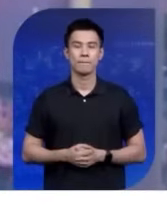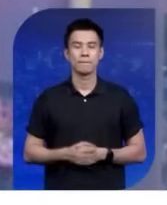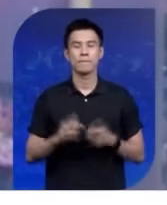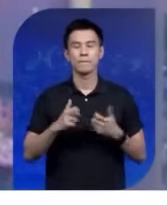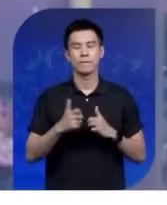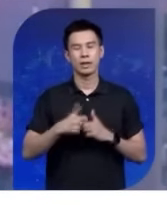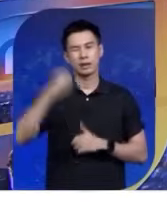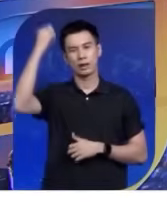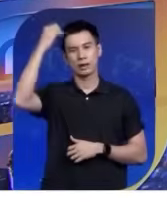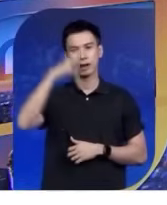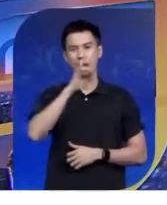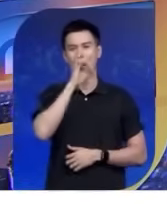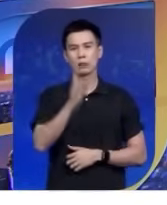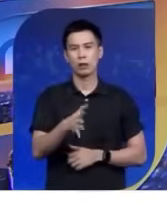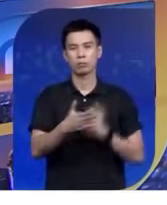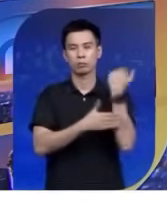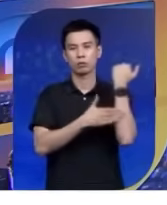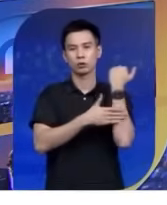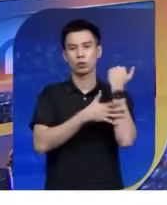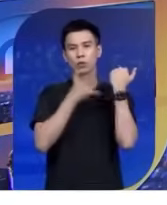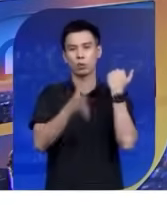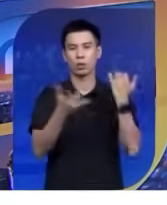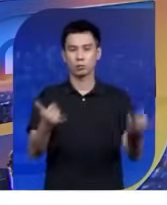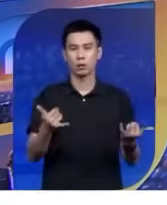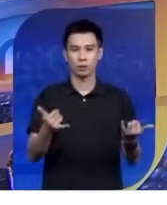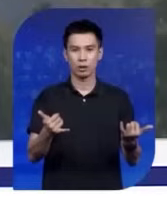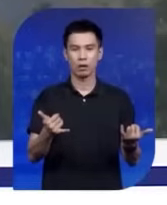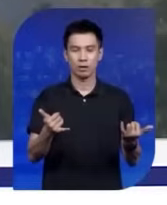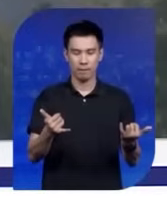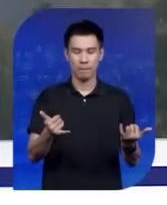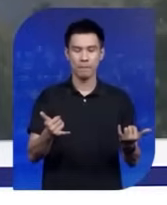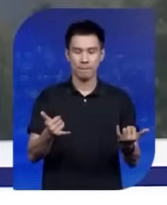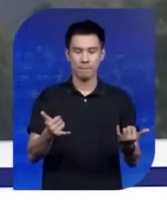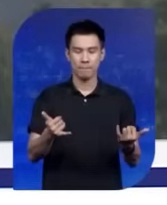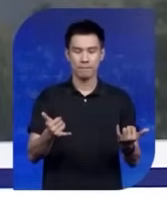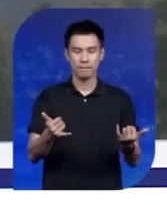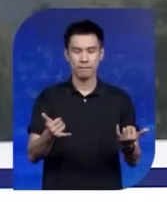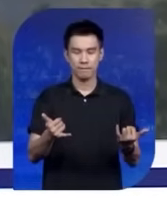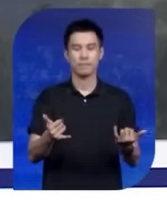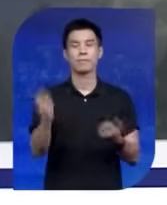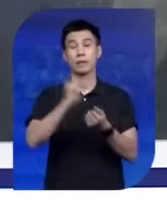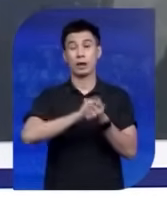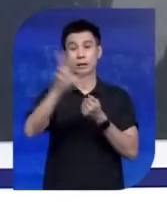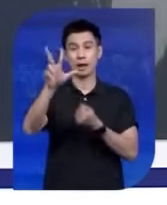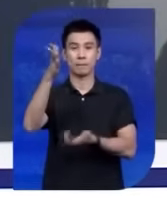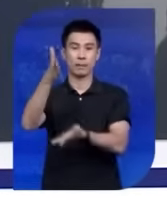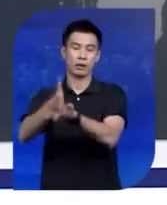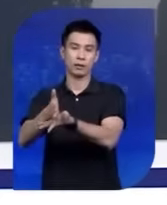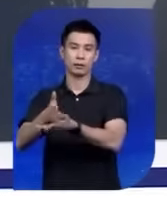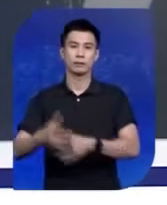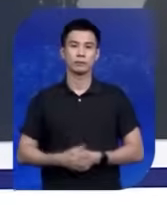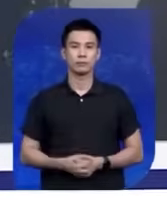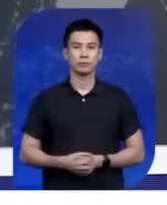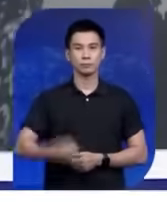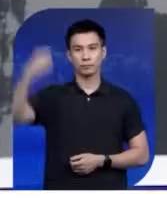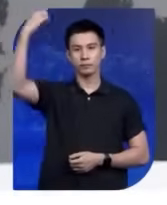nóng cũng như là nguy cơ cháy rừng ở khu vực Trung Bộ đang trong giai đoạn cao điểm của năm nay Dự kiến là kéo dài đến hết tháng 8 này nắng nóng trên phạm